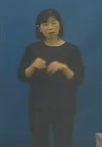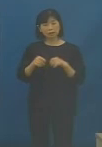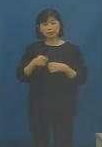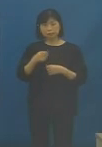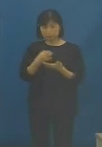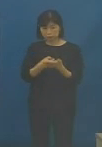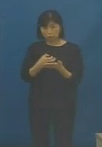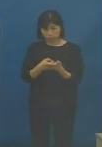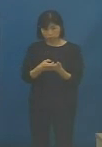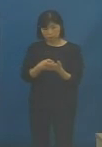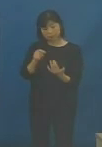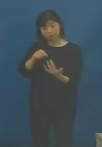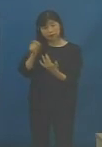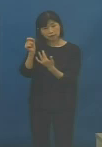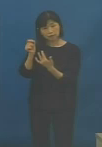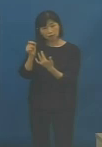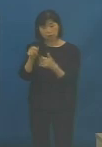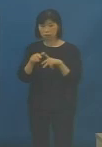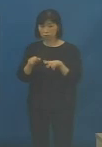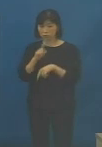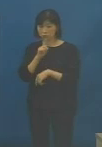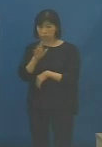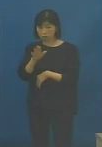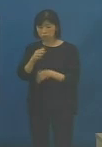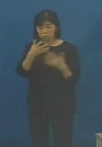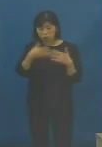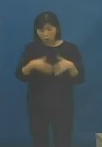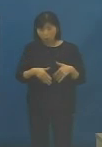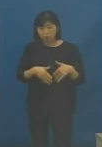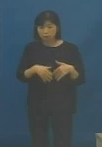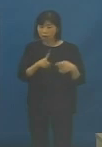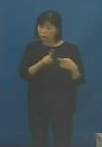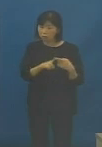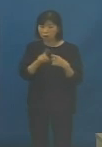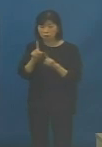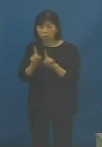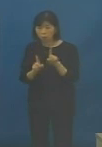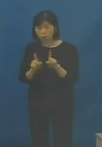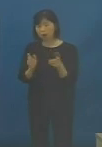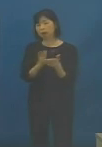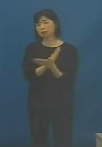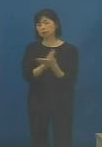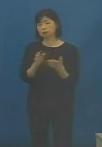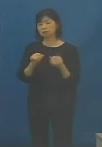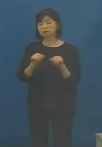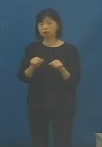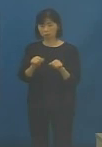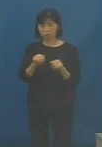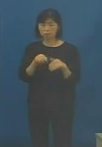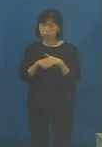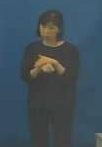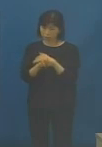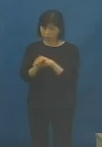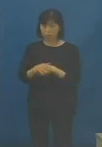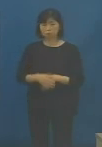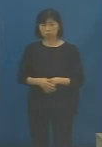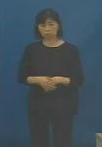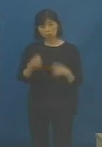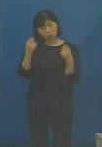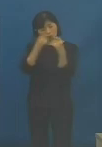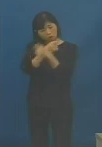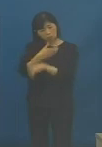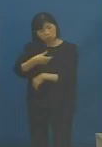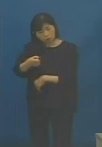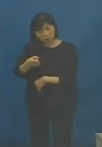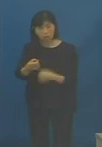まして、こういう要件に該当するかどうかを判断するものであります。でよく誤解の多分発端は